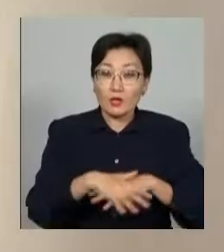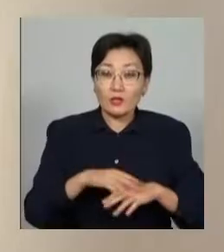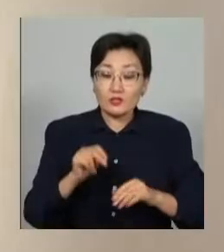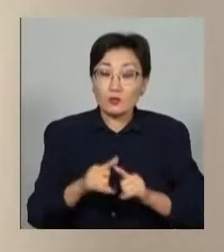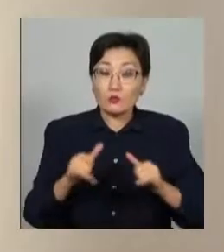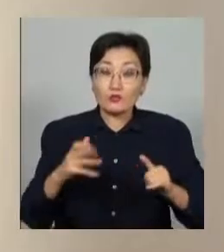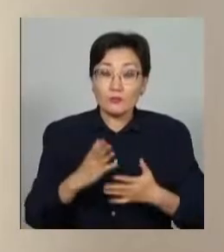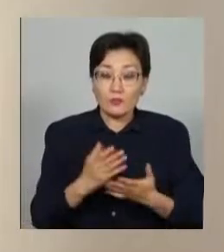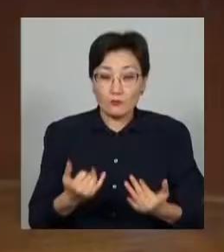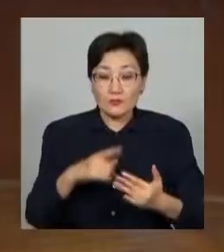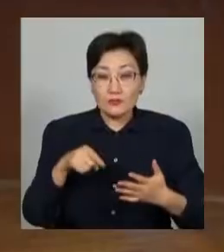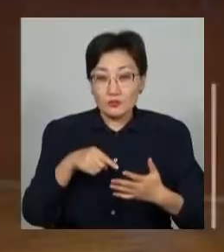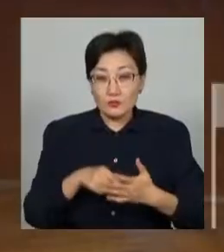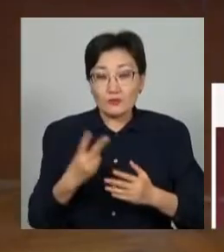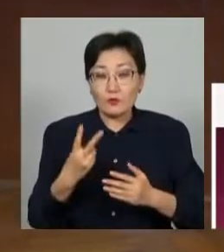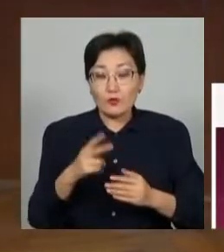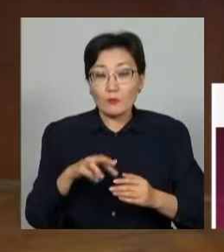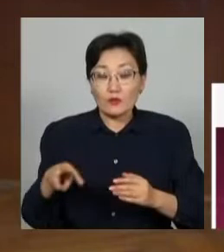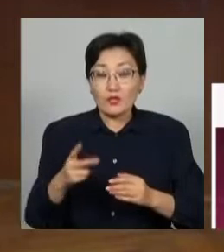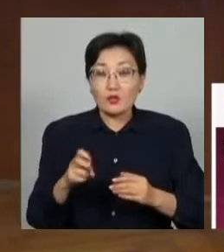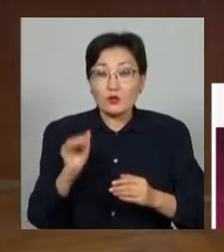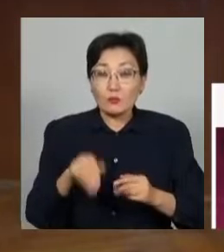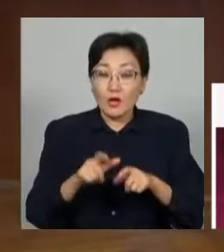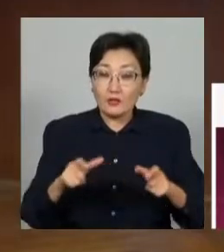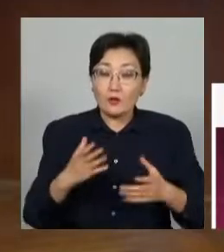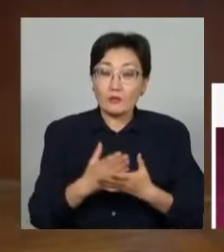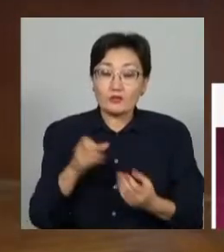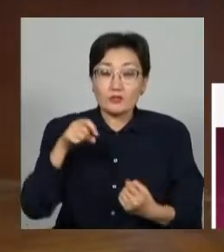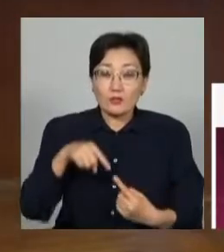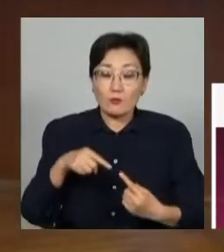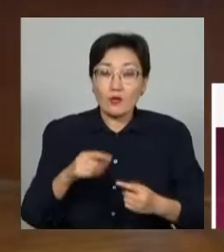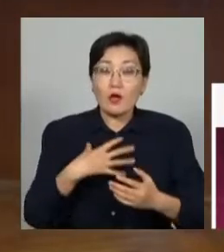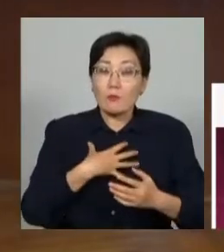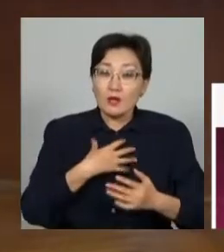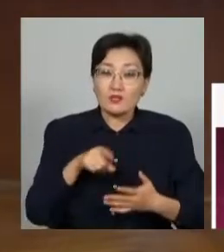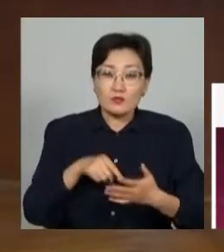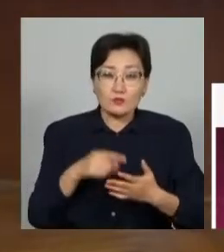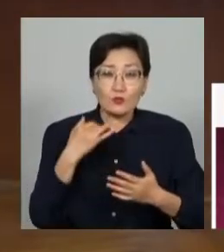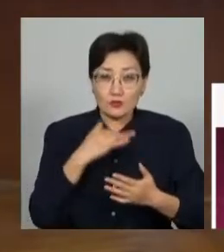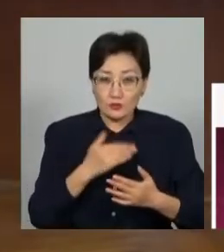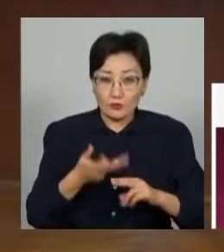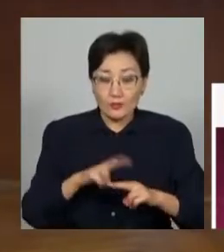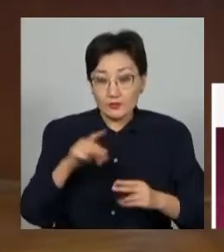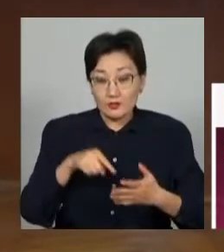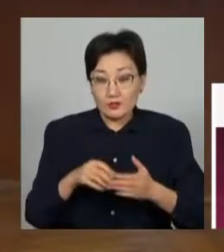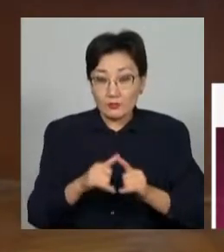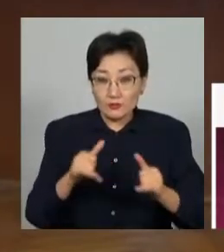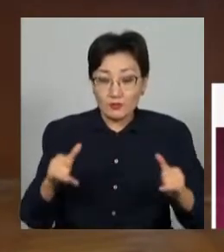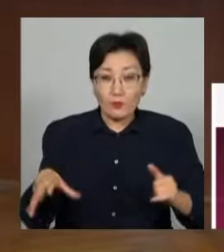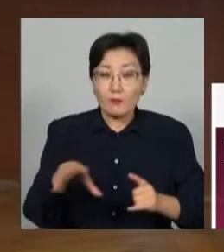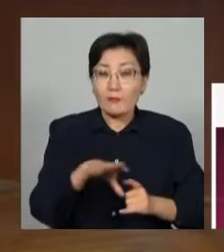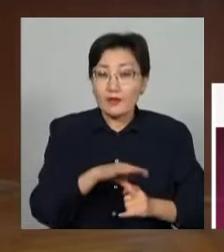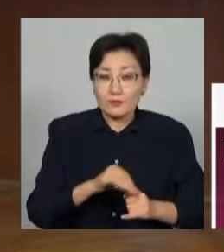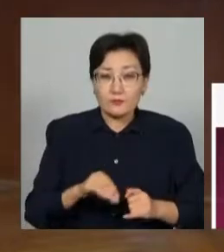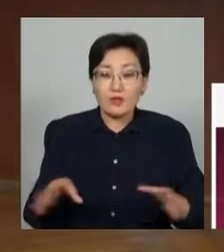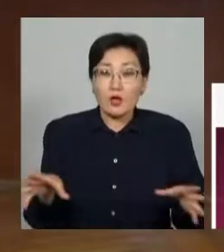шоғырланған. Қазақтың бар қаймағы киелі мекен еткен, кешегі өткен ұлылардың табанының